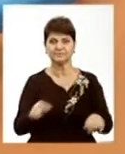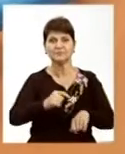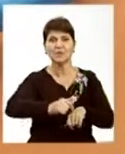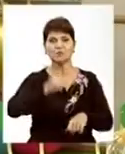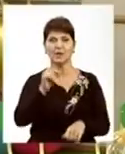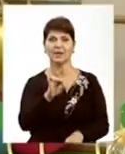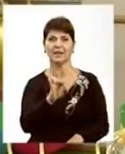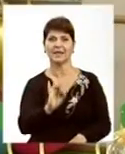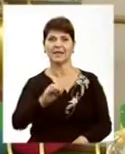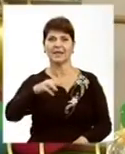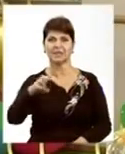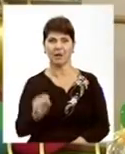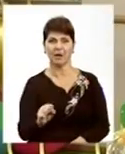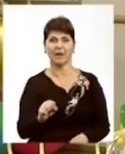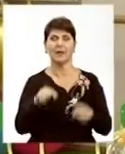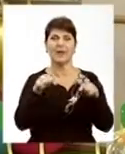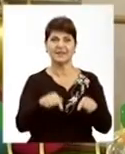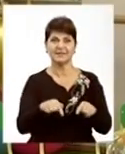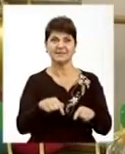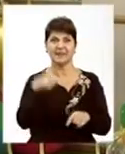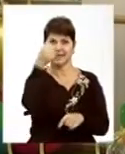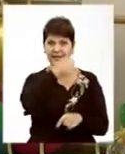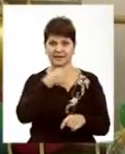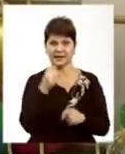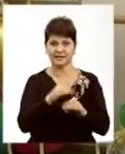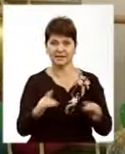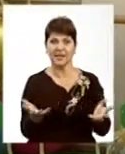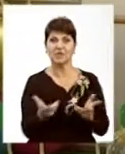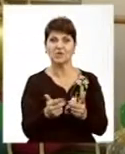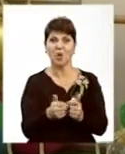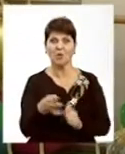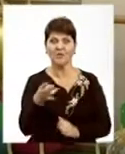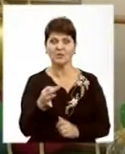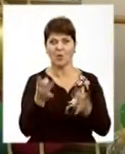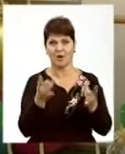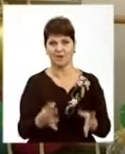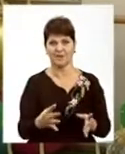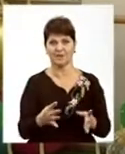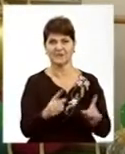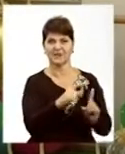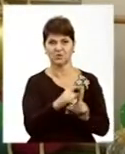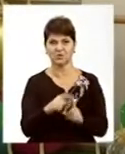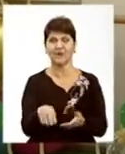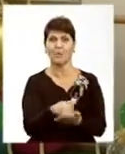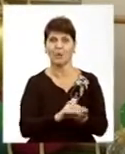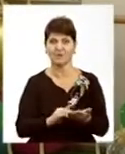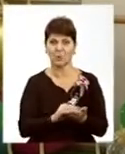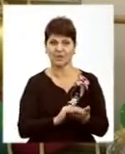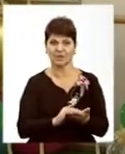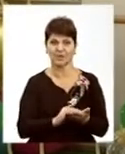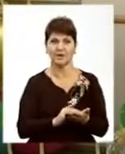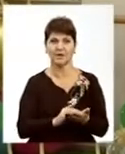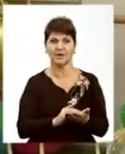відчуття ритму. На цей вік дітей розраховано, що вони будуть елементарні слоги повторювати